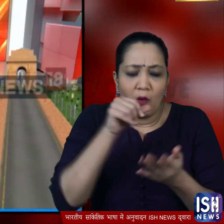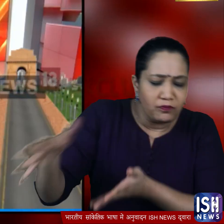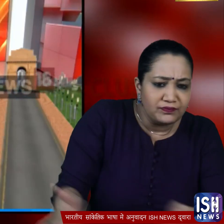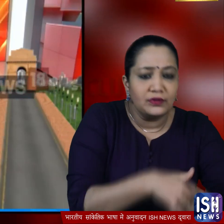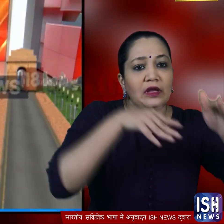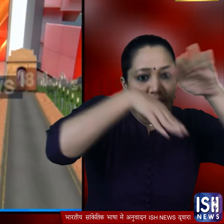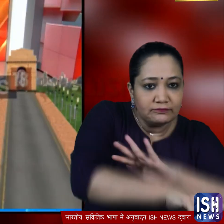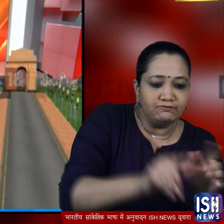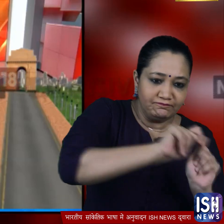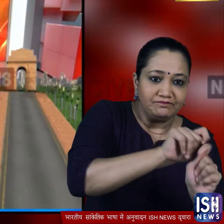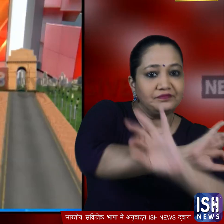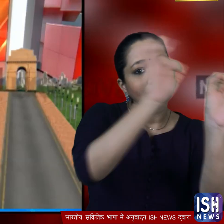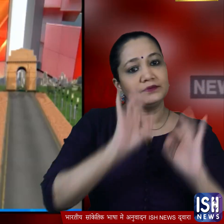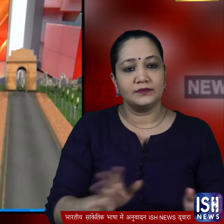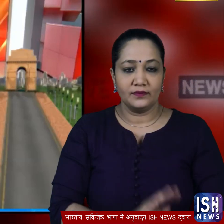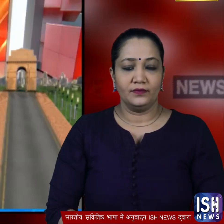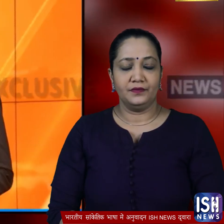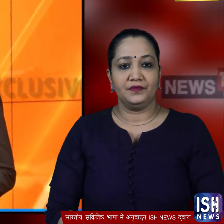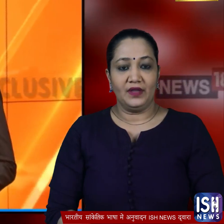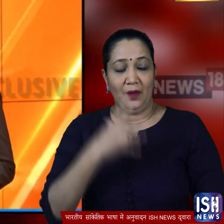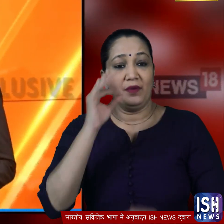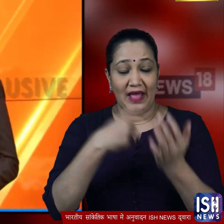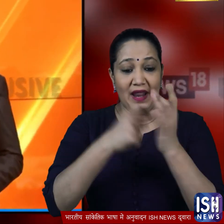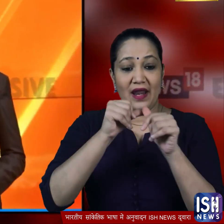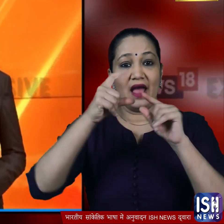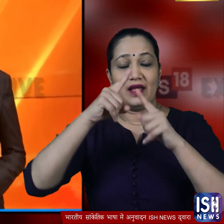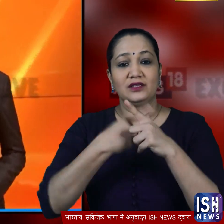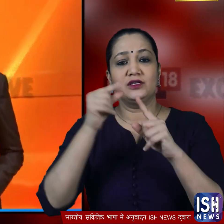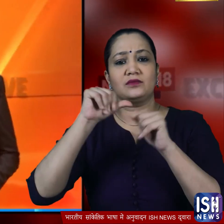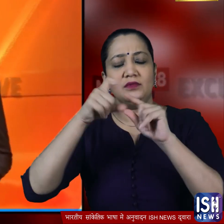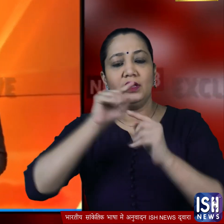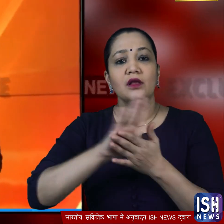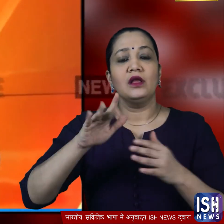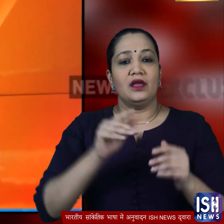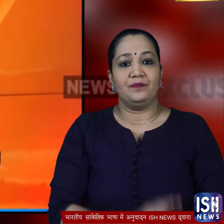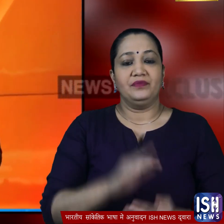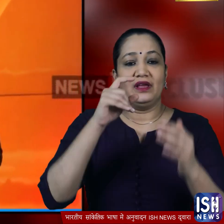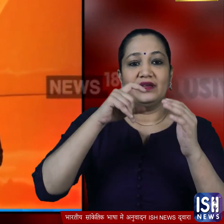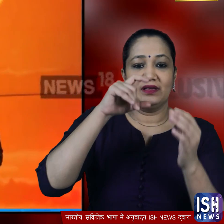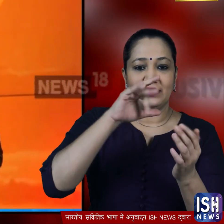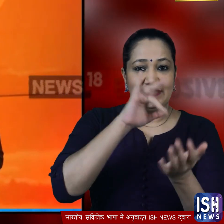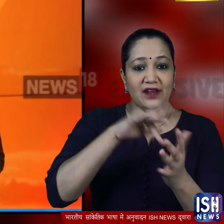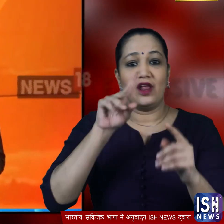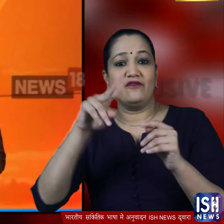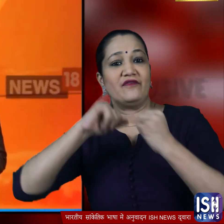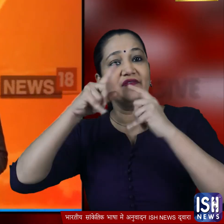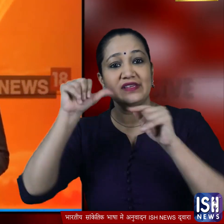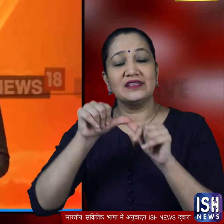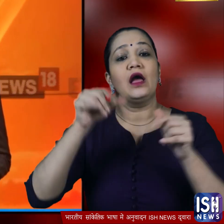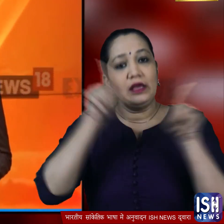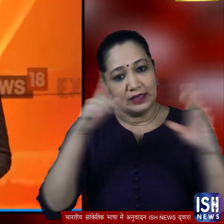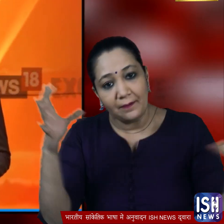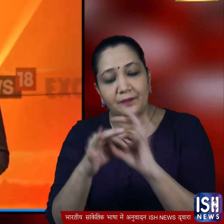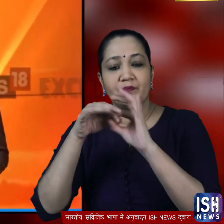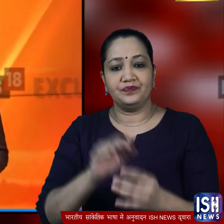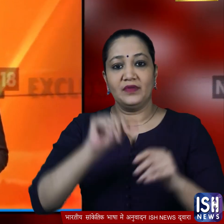भी अंडरग्राउंड ड्रेनेज सिस्टम लगाया गया है। सौभाग्य की एक बात यह कि राजपथ में ये सभी बदलाव सेंट्रल विस्टा रीडेवलपमेंट प्रोजेक्ट के तहत किए गए। नई